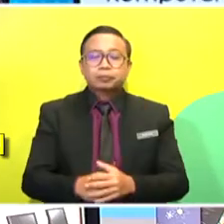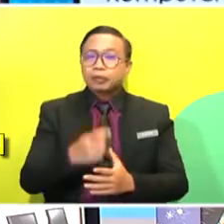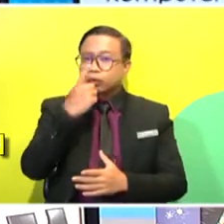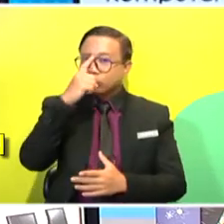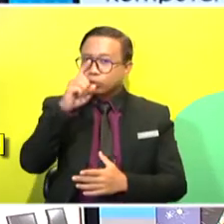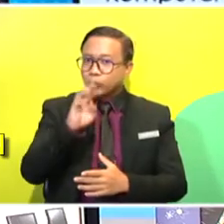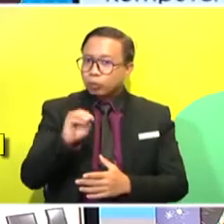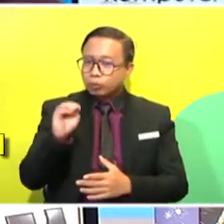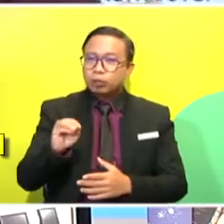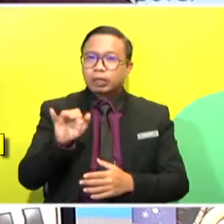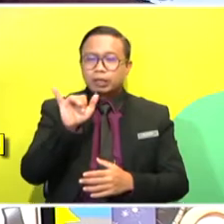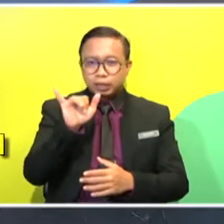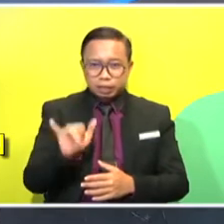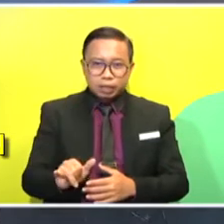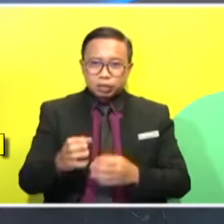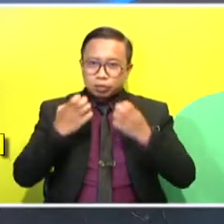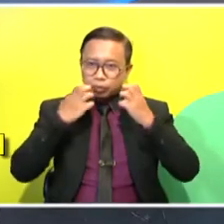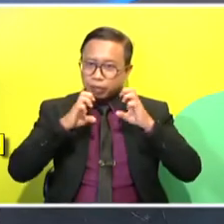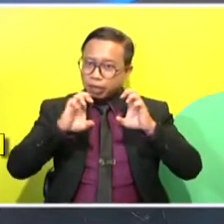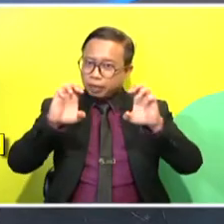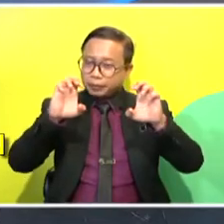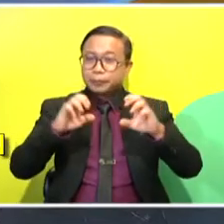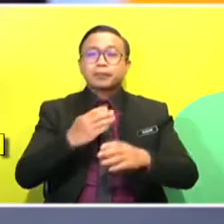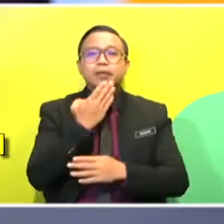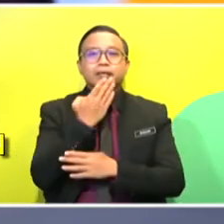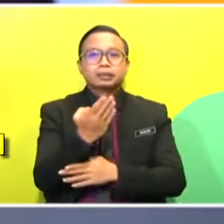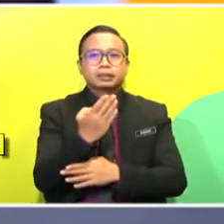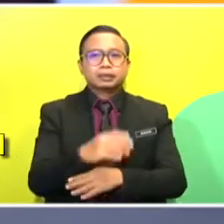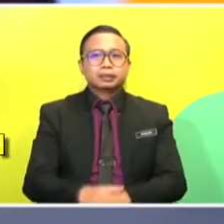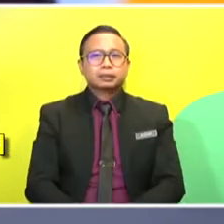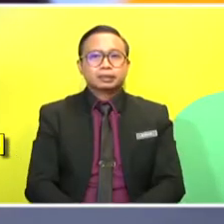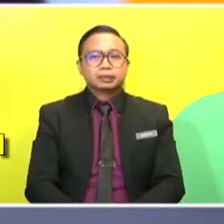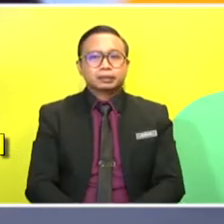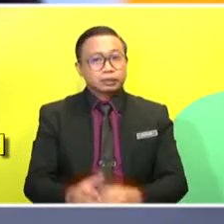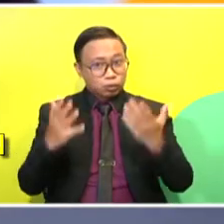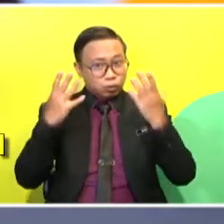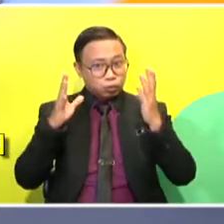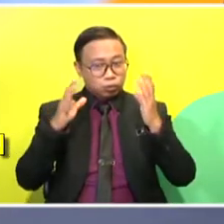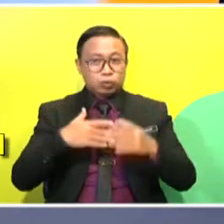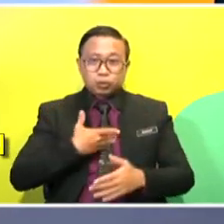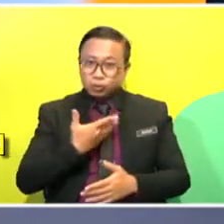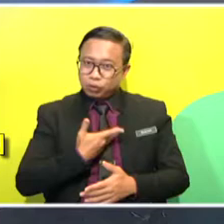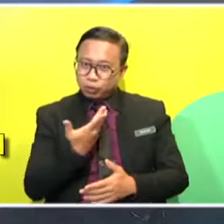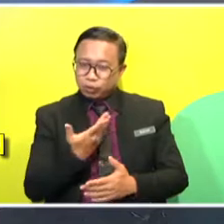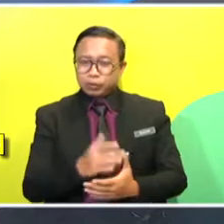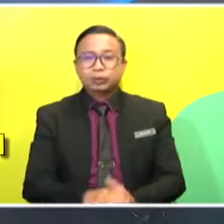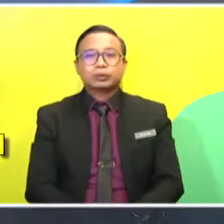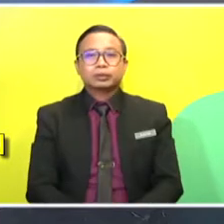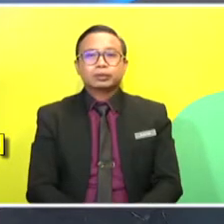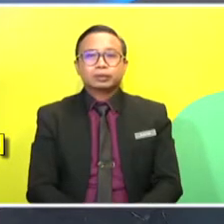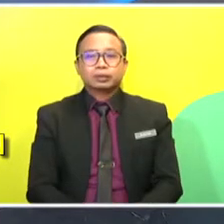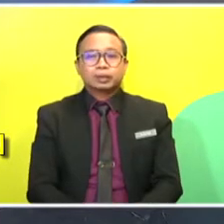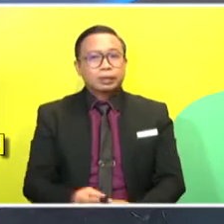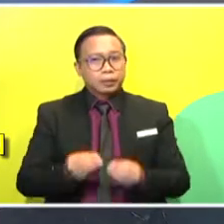murid-murid yang cemerlang. Yeay, terima kasih. Seronoknya. Jadi dapat Nisa bintang.